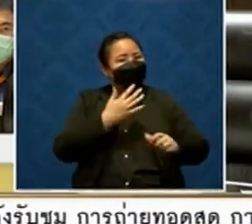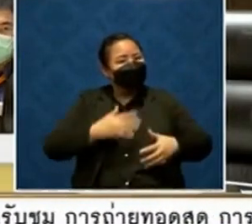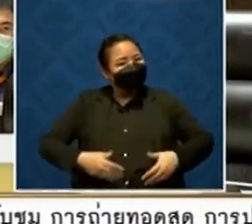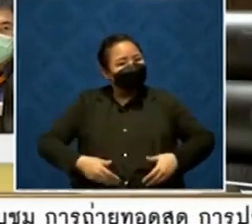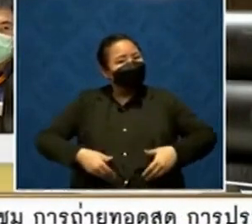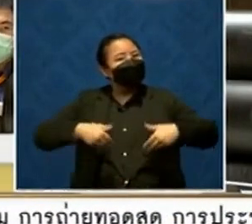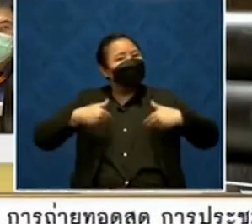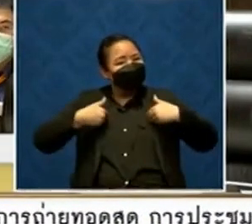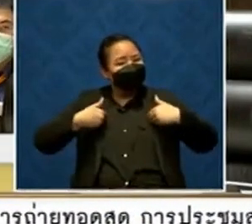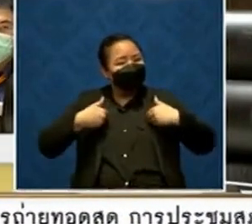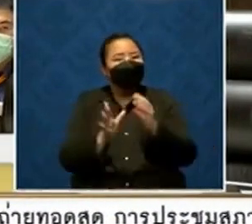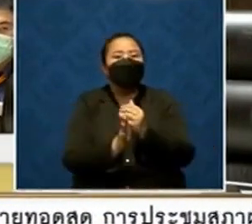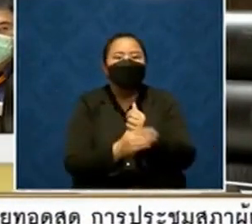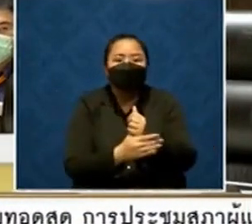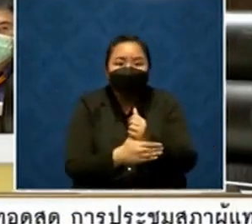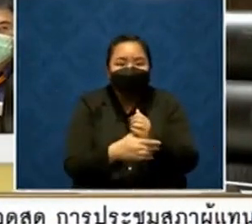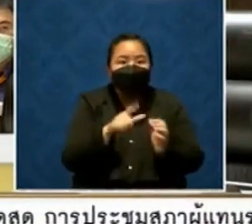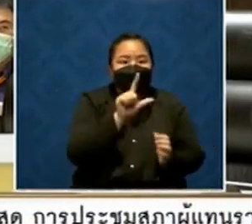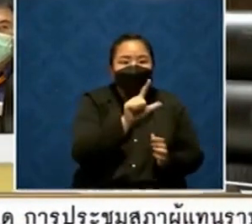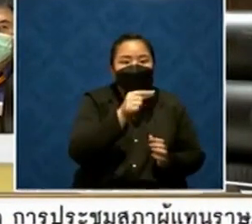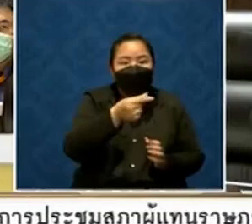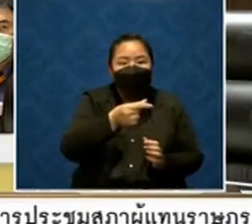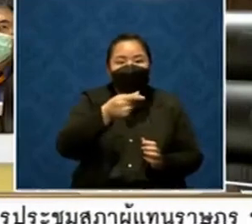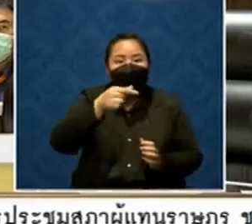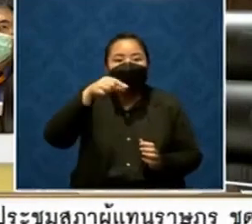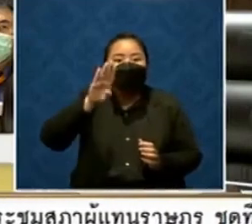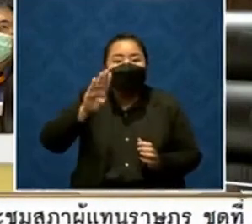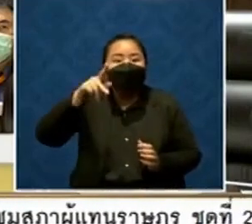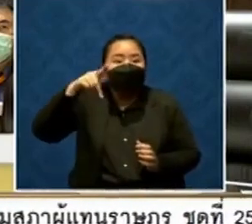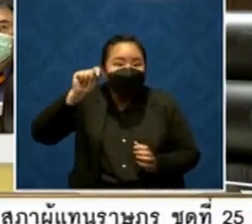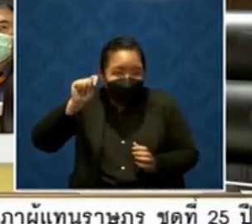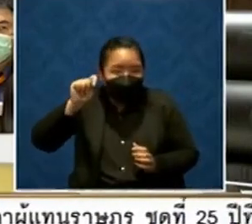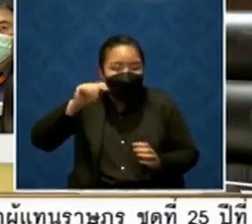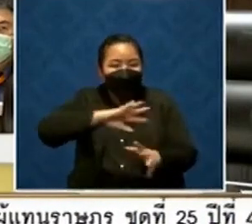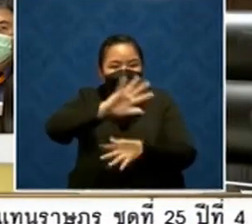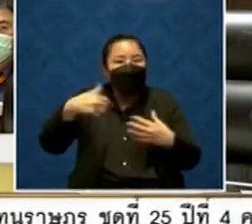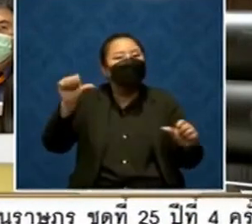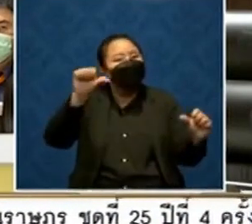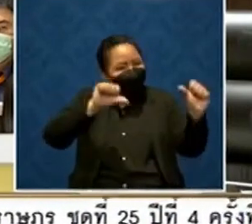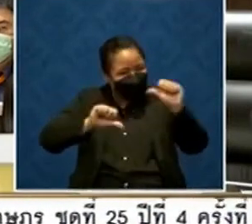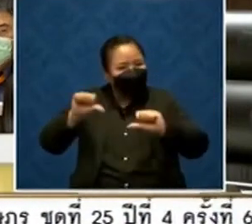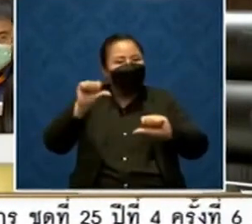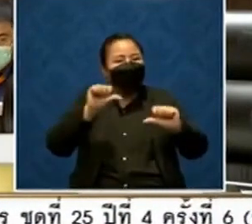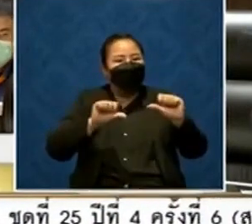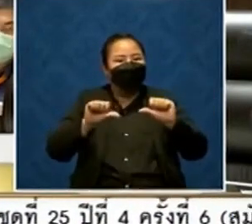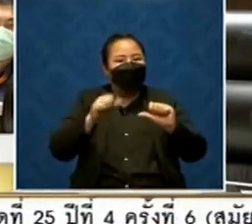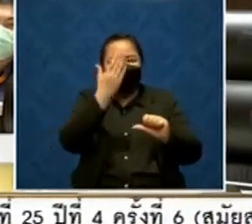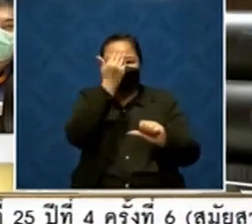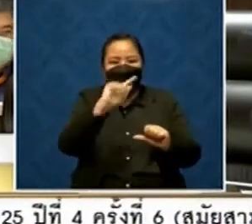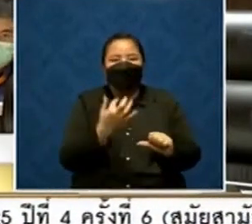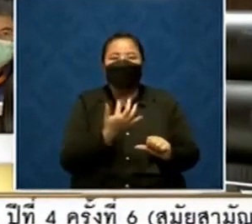ครูนะคะ ขอบคุณมากค่ะ ขอบคุณค่ะสวัสดีค่ะ ขอบคุณที่มาแบ่งปันกันค่ะขอบคุณค่ะ ค่ะ